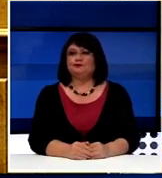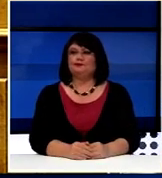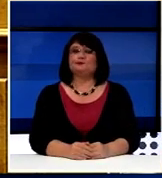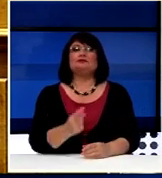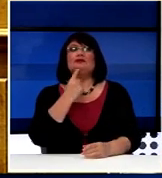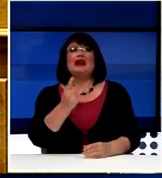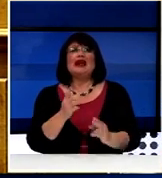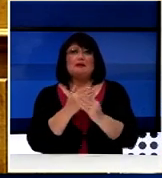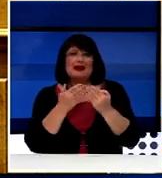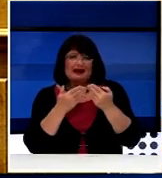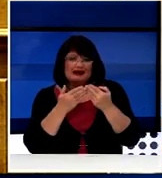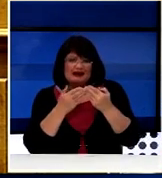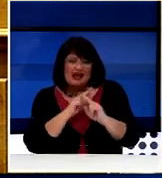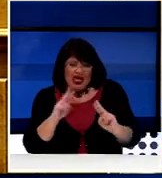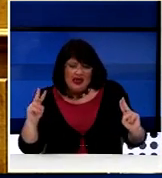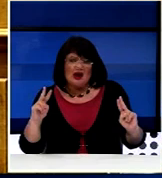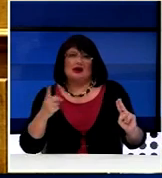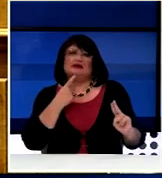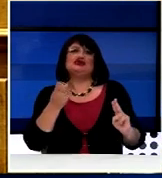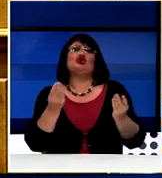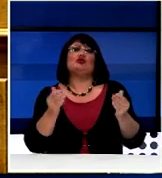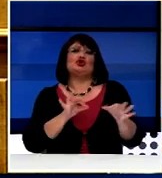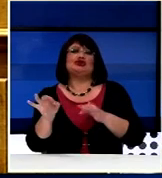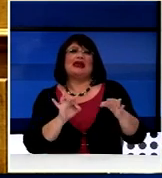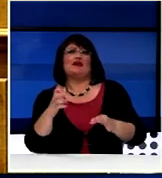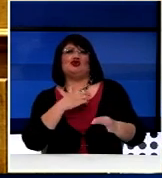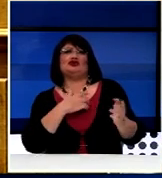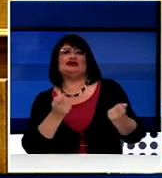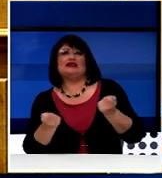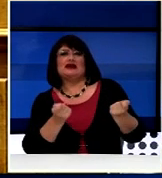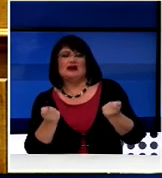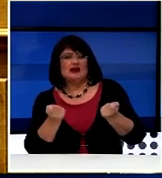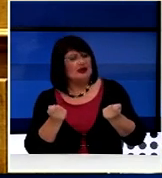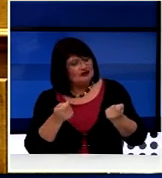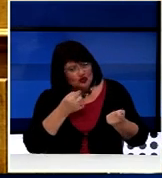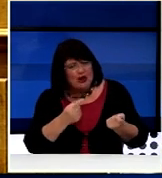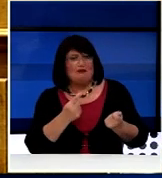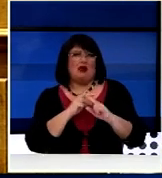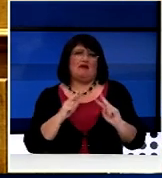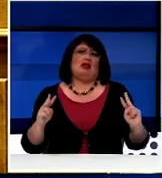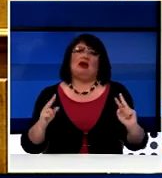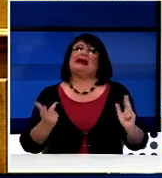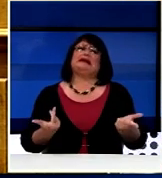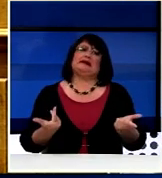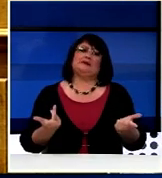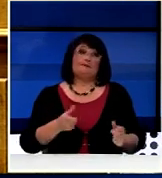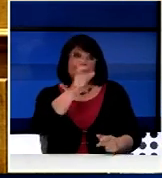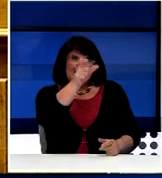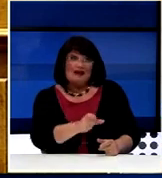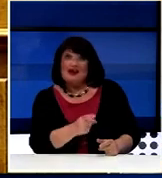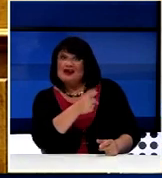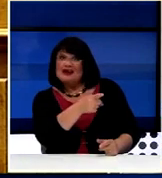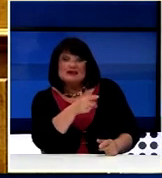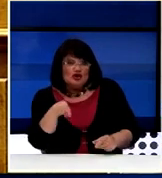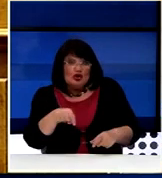Εμείς λέμε καθαρά τη στρατηγική μας. Και αυτός ήταν ο σχεδιασμός μας. Εσείς όμως τι κάνετε